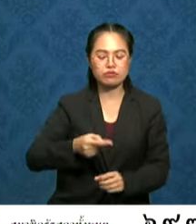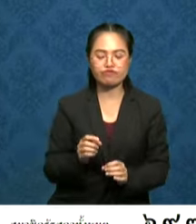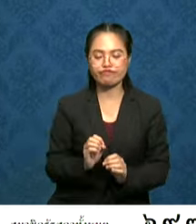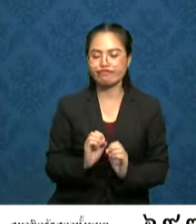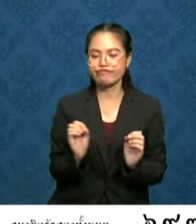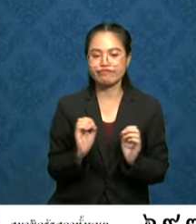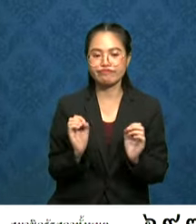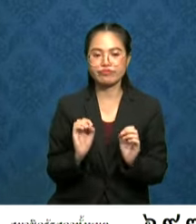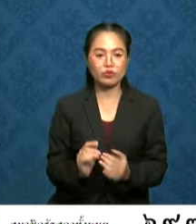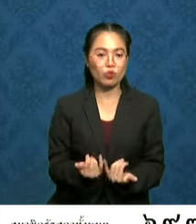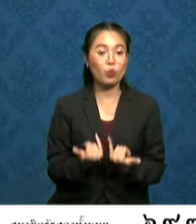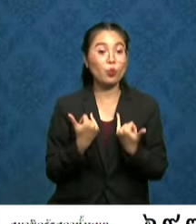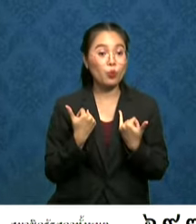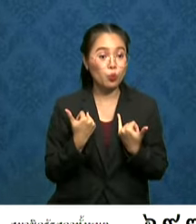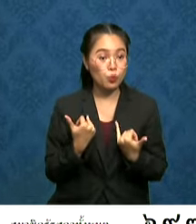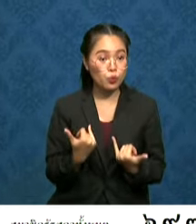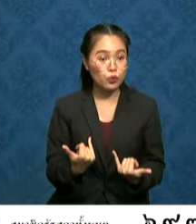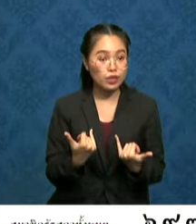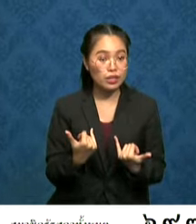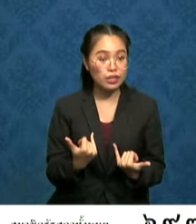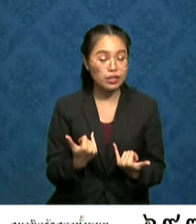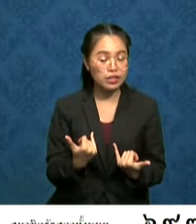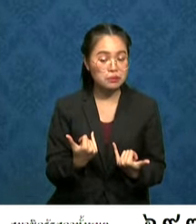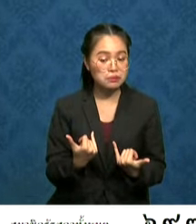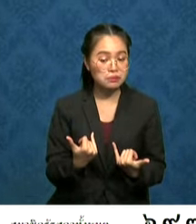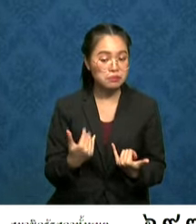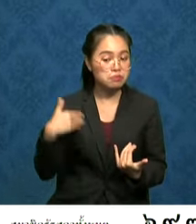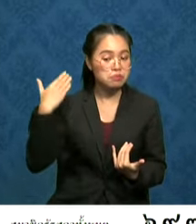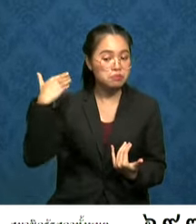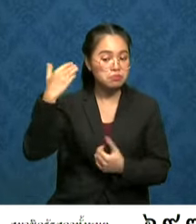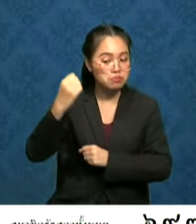จังหวะดีมากเลยนะคะผ่านไปแล้ว1ปี